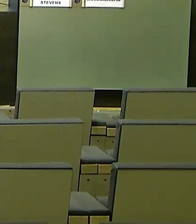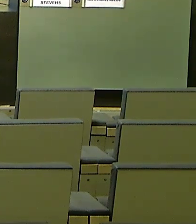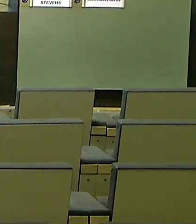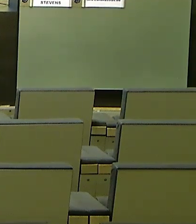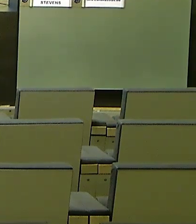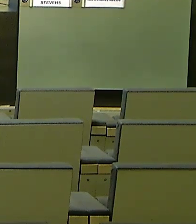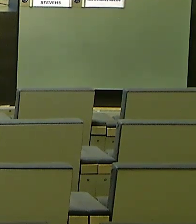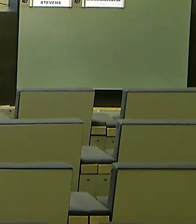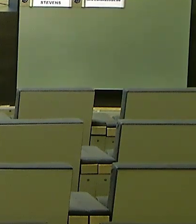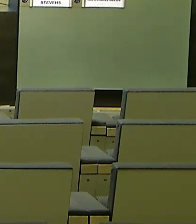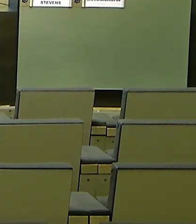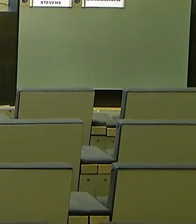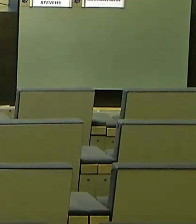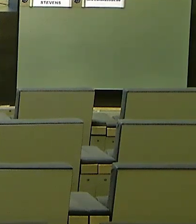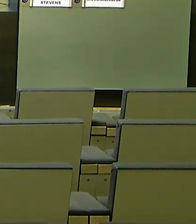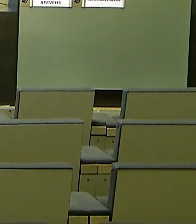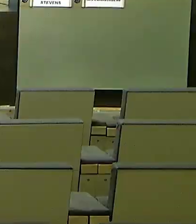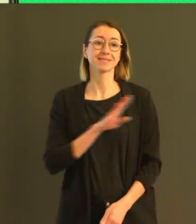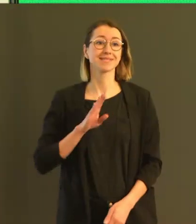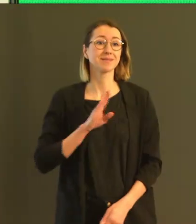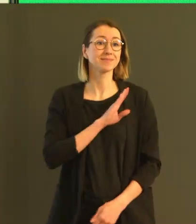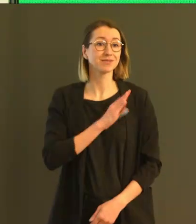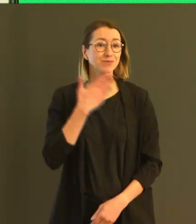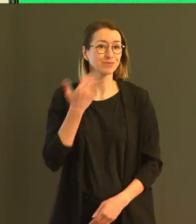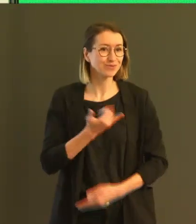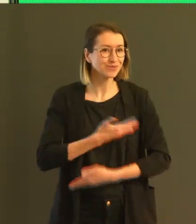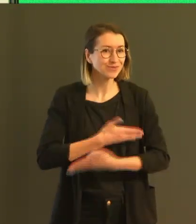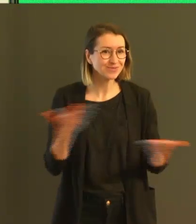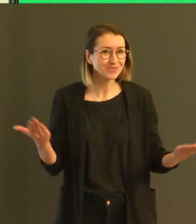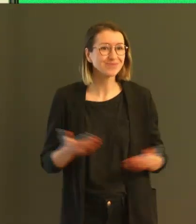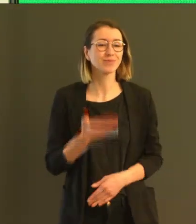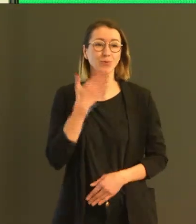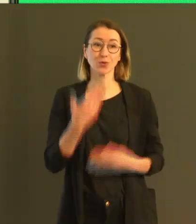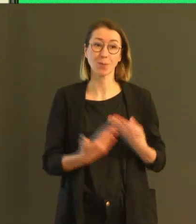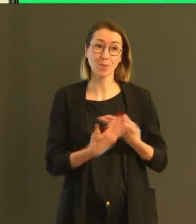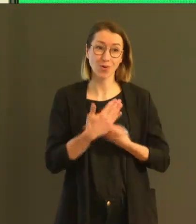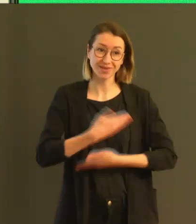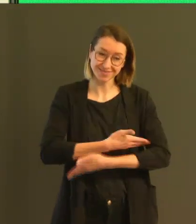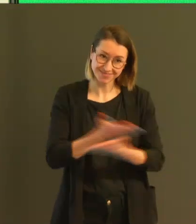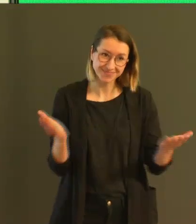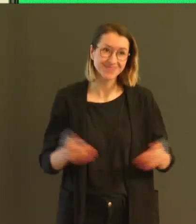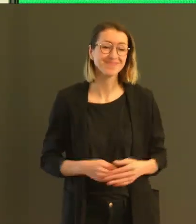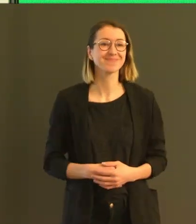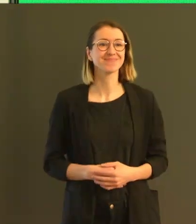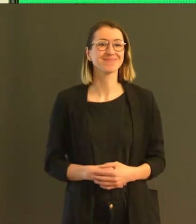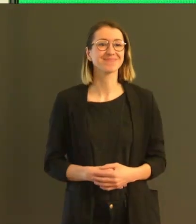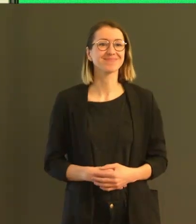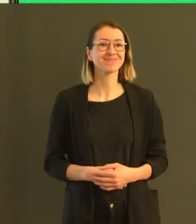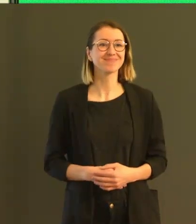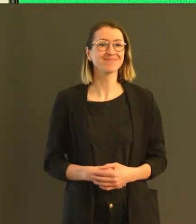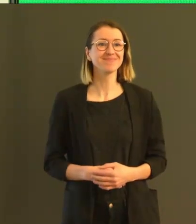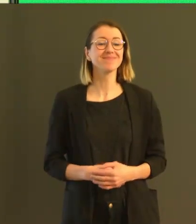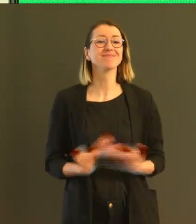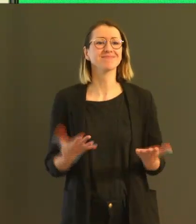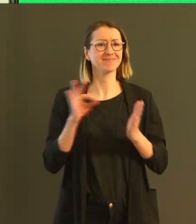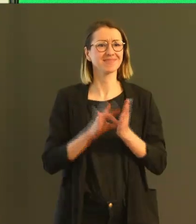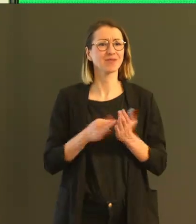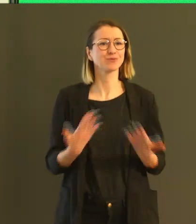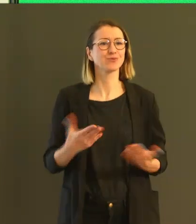mesdames et messieurs bonjour irin nous sommes le lundi 25 mai